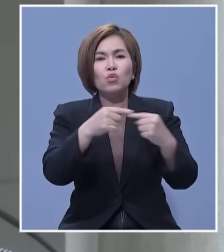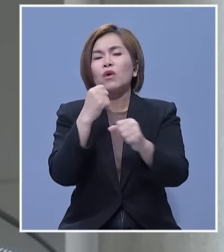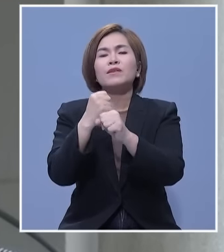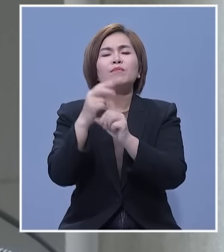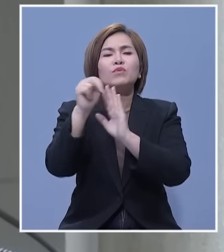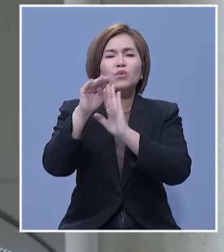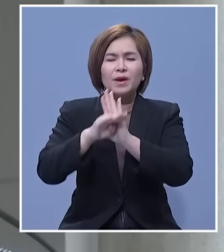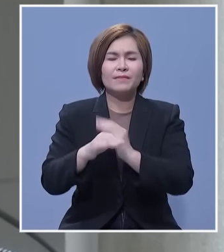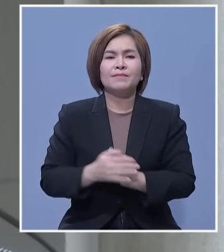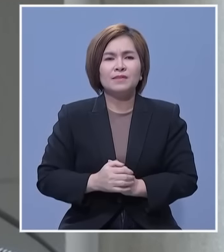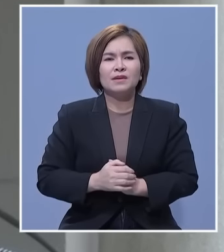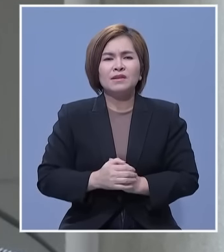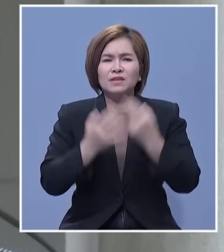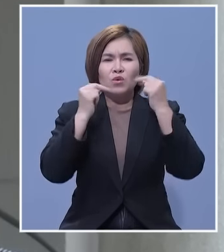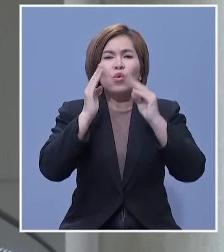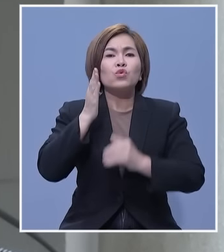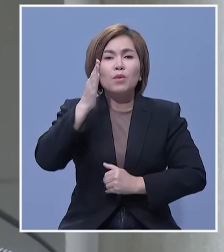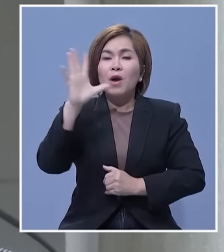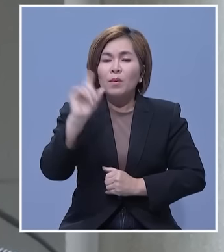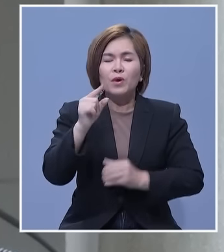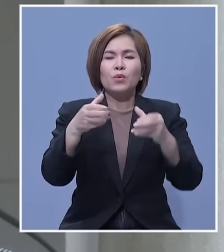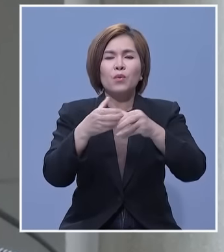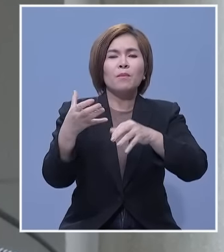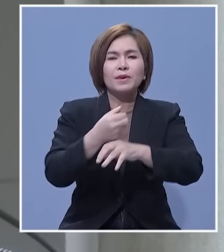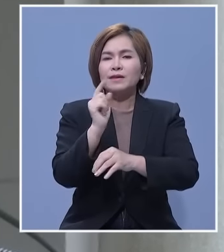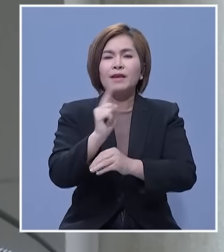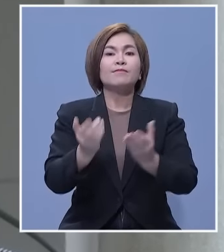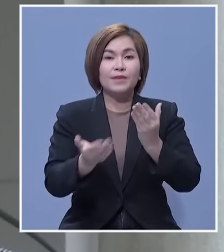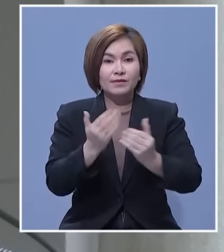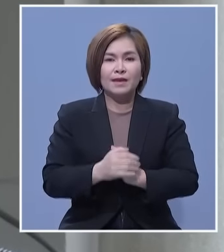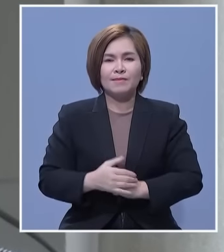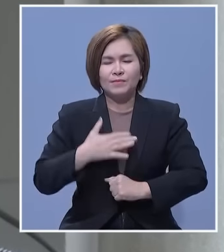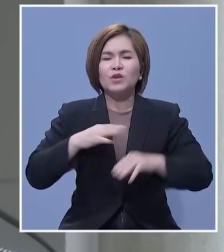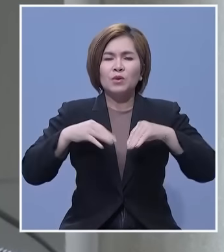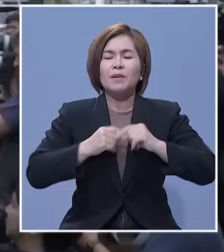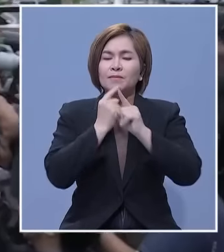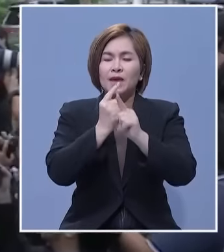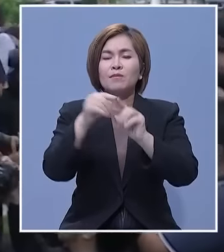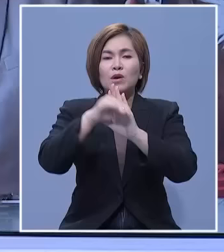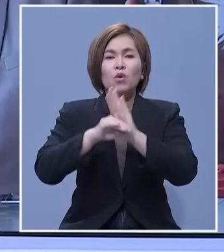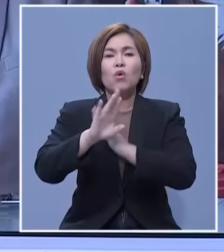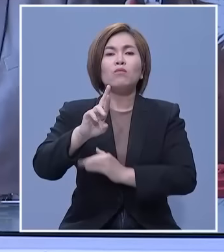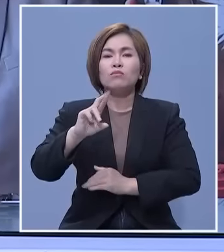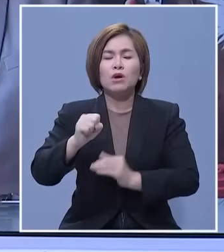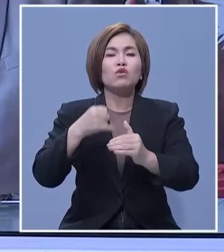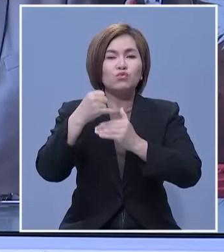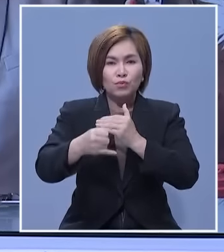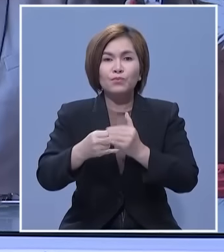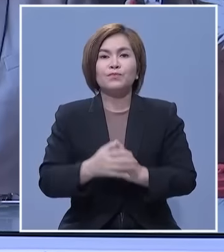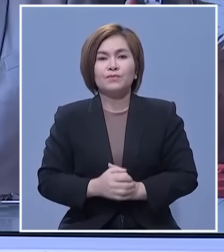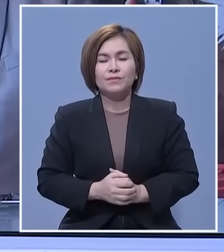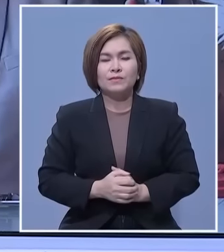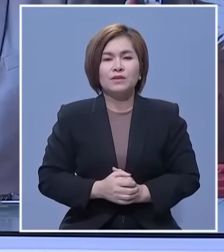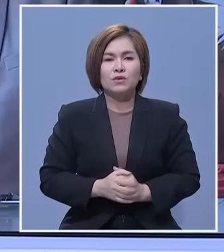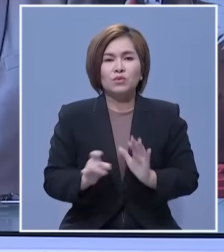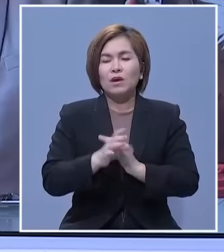ผมยืนยันครับนายกรัฐมนตรีคนต่อไปจะมาจากพรรคอะไรก็ตามทีก็ผมน้อมรับตามขบวนการรัฐสภาครับตั้งใจสูง คือพอให้สัมภาษณ์จบก็เดิน